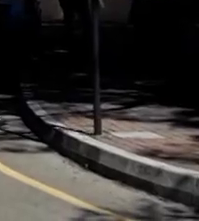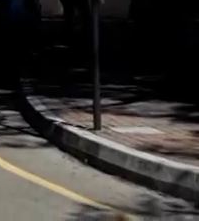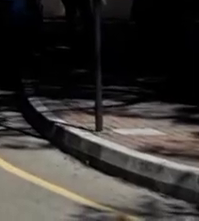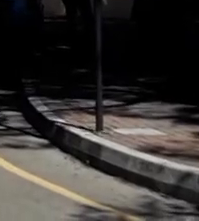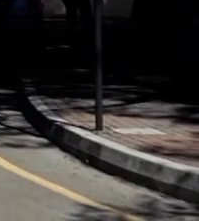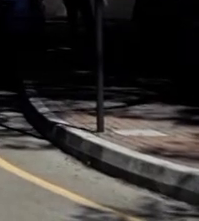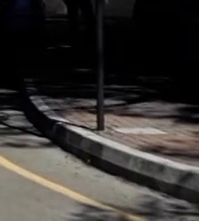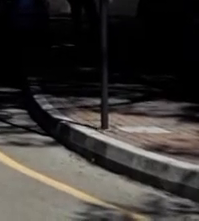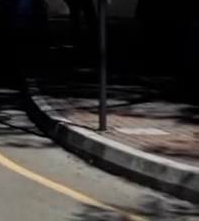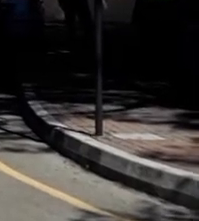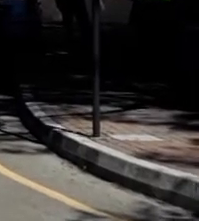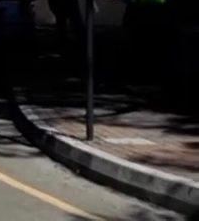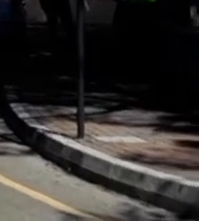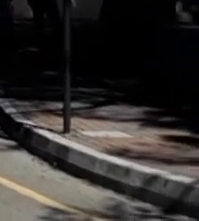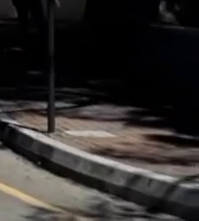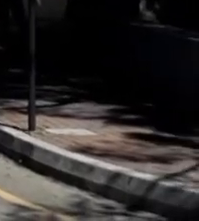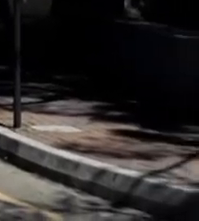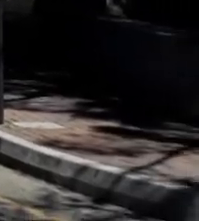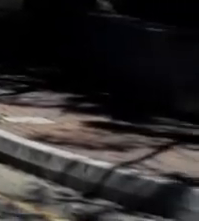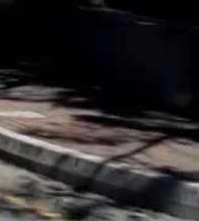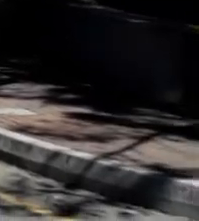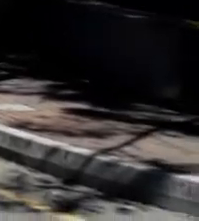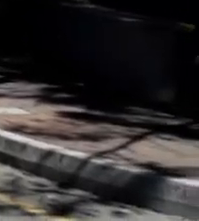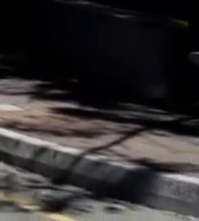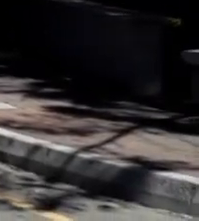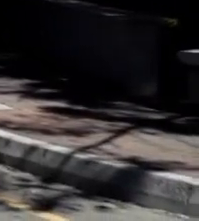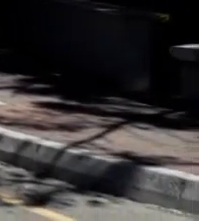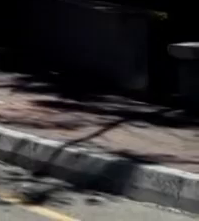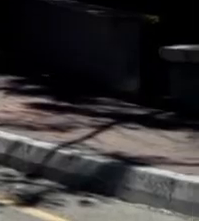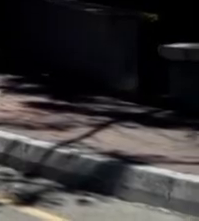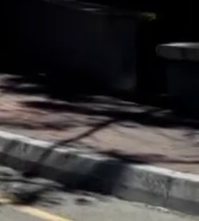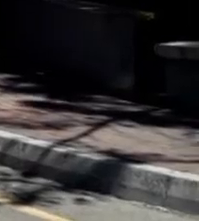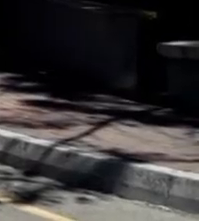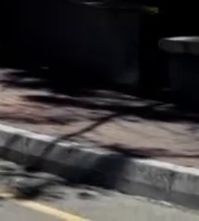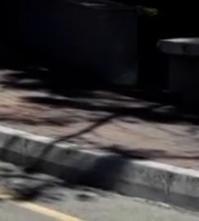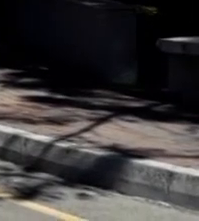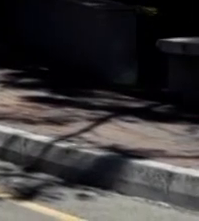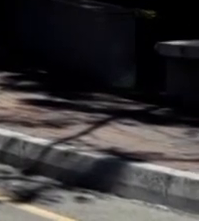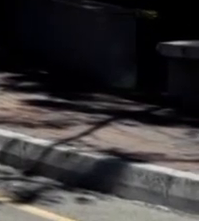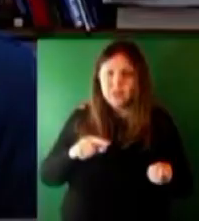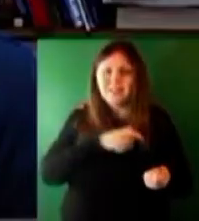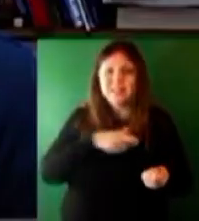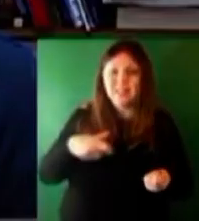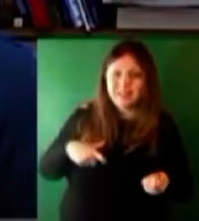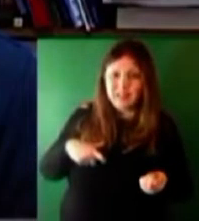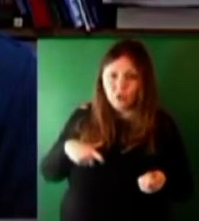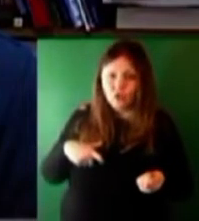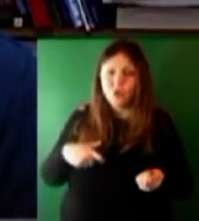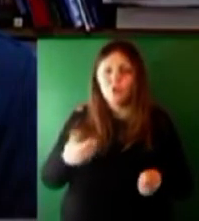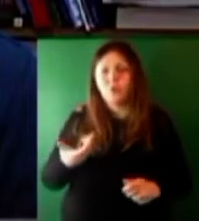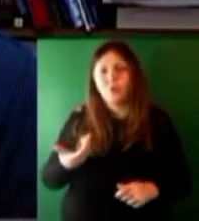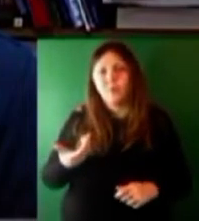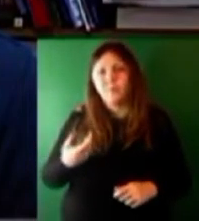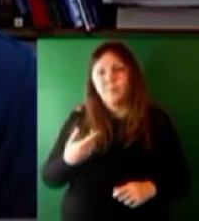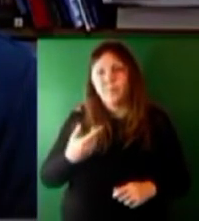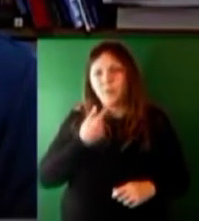previo appuntamento e saranno contingentati invece 18 maggio parrucchieri ed estetisti in